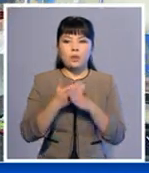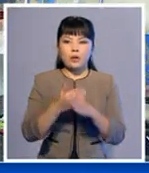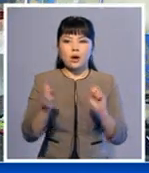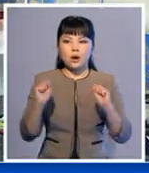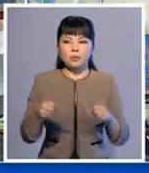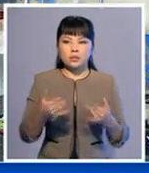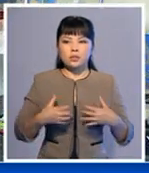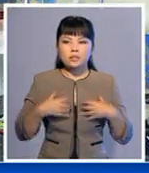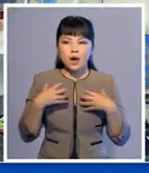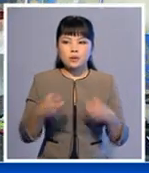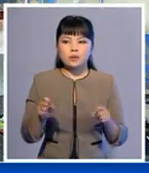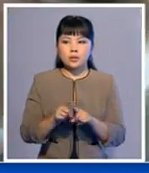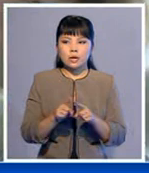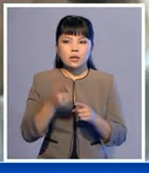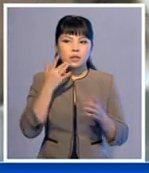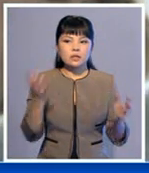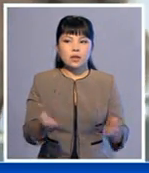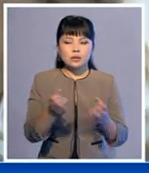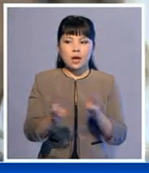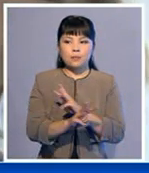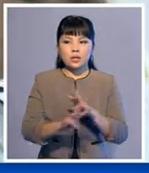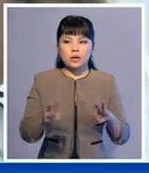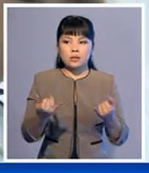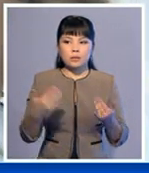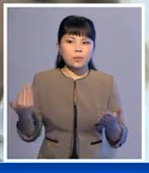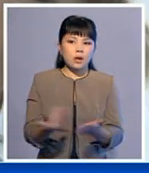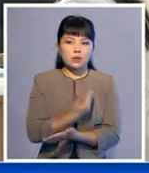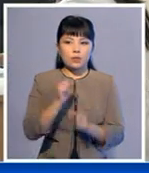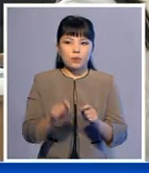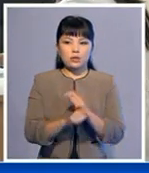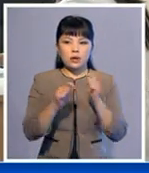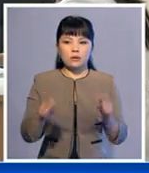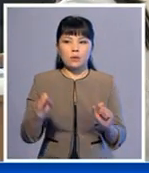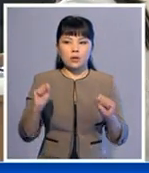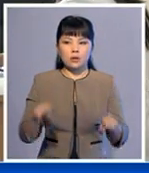бастап Денсаулық сақтау министрлігі елімізде қызметтің бұл түрін жаңаша жүзеге асырмақшы.